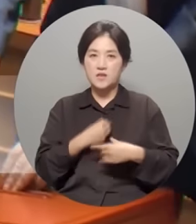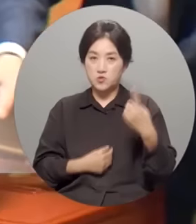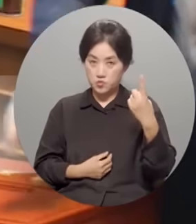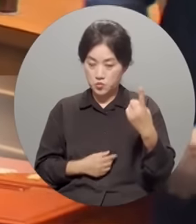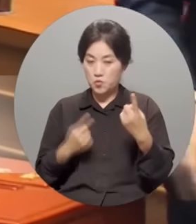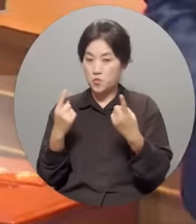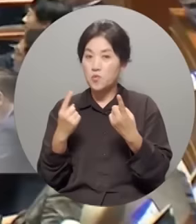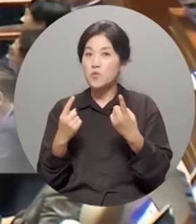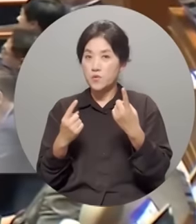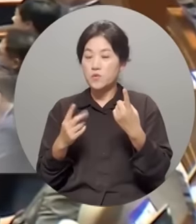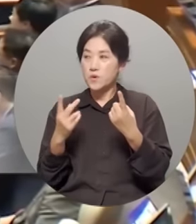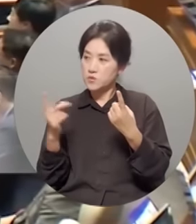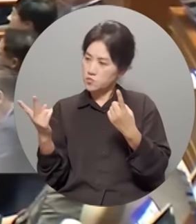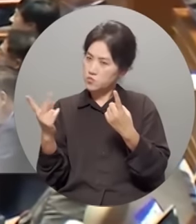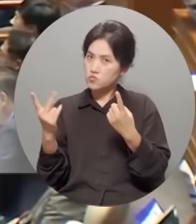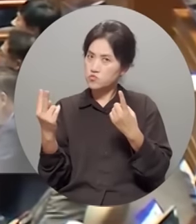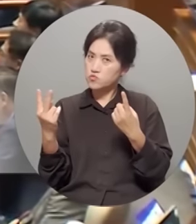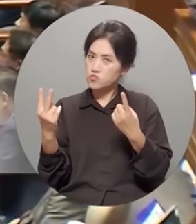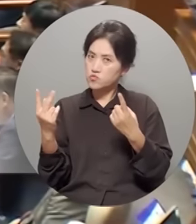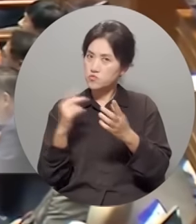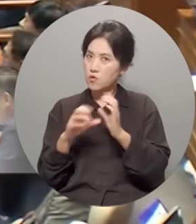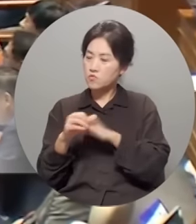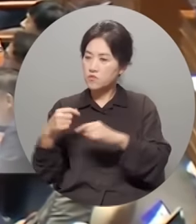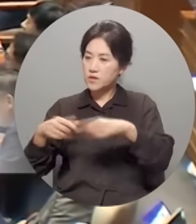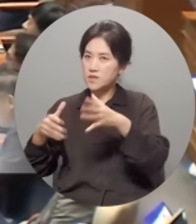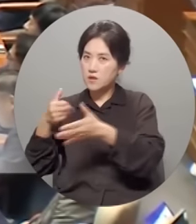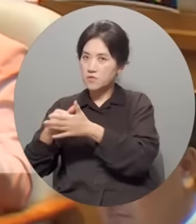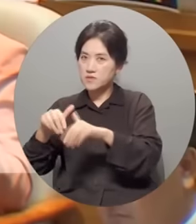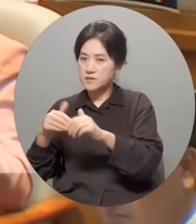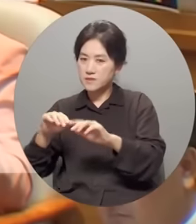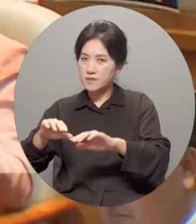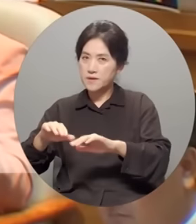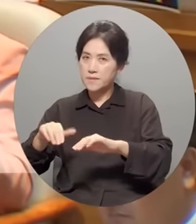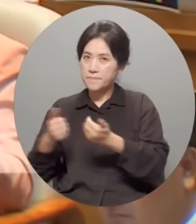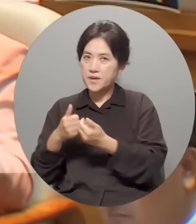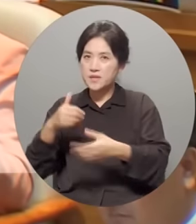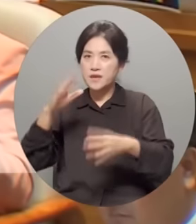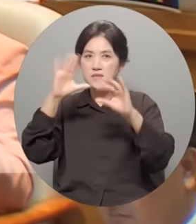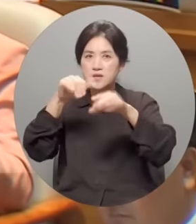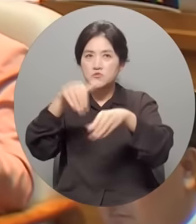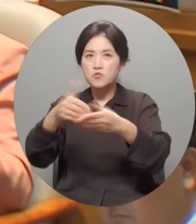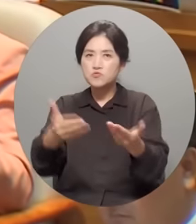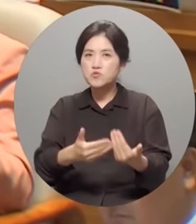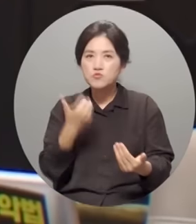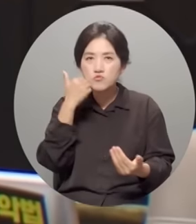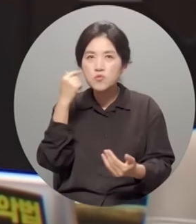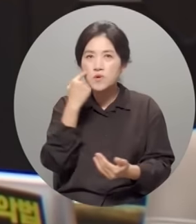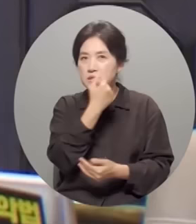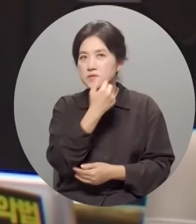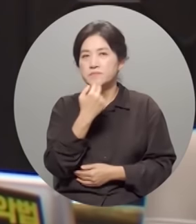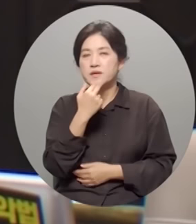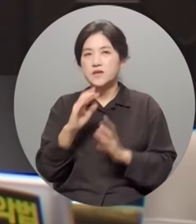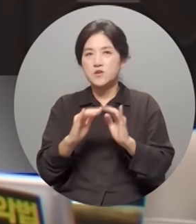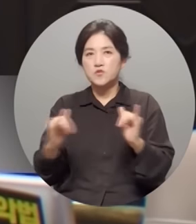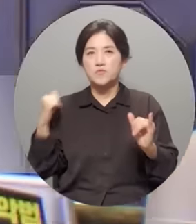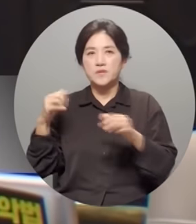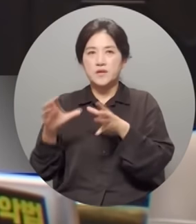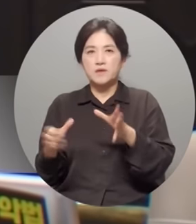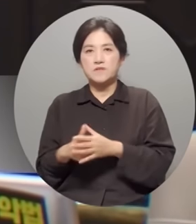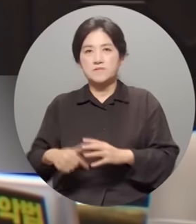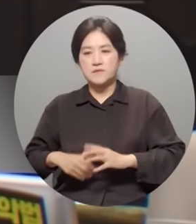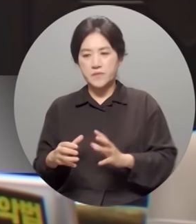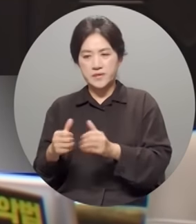의원 이외에 국민의힘 안에서 누가 당론 대신 찬성표를 던졌는지는 확인되지 않았습니다. 국민의힘은